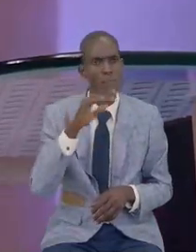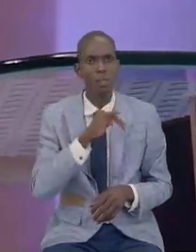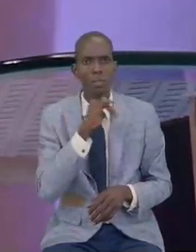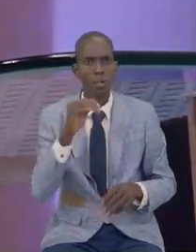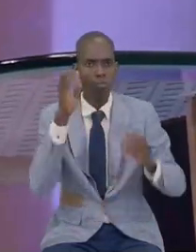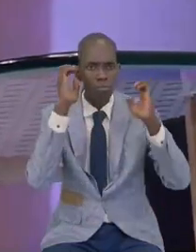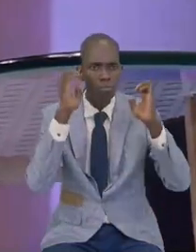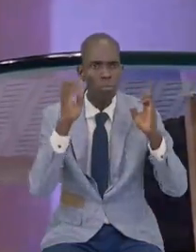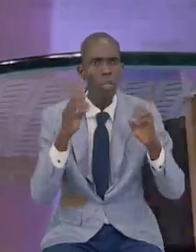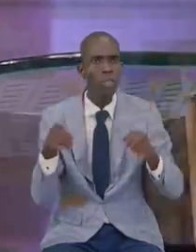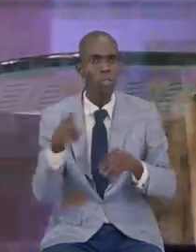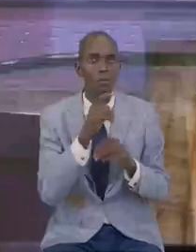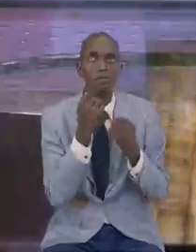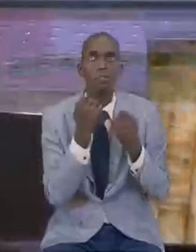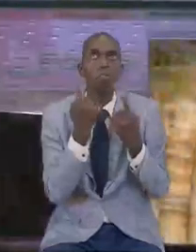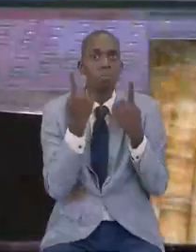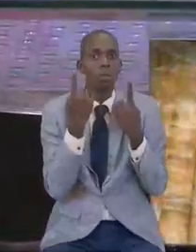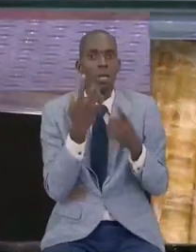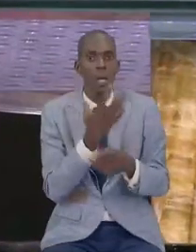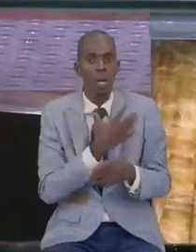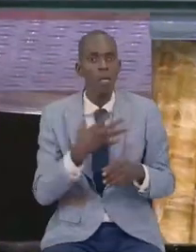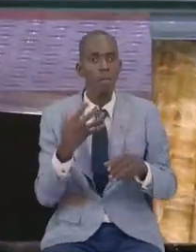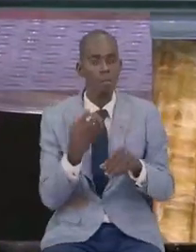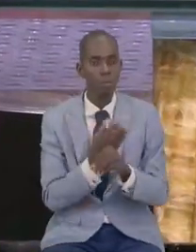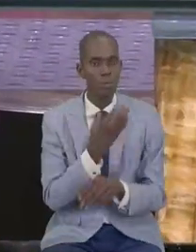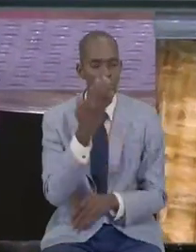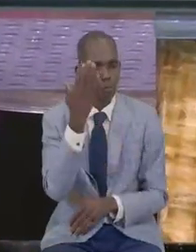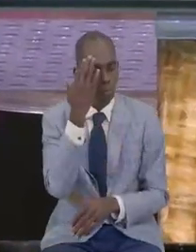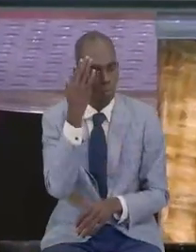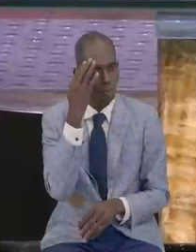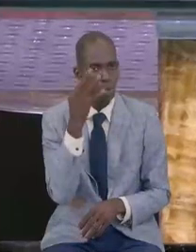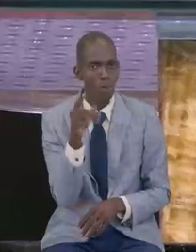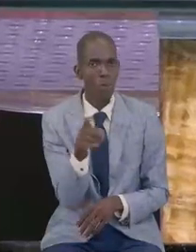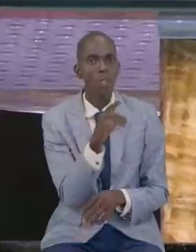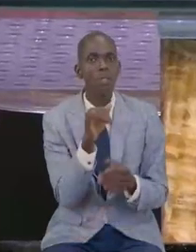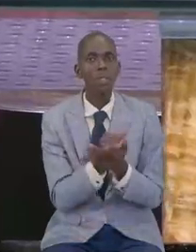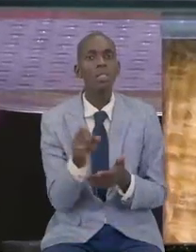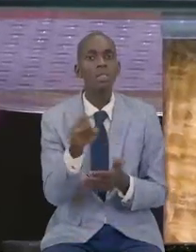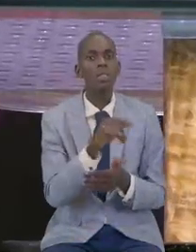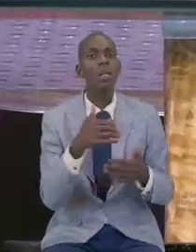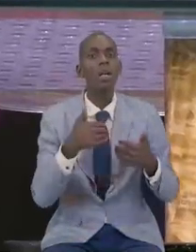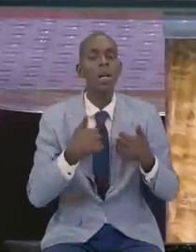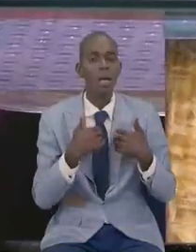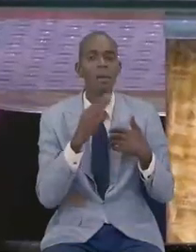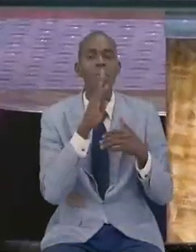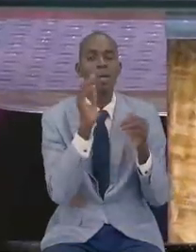Et ils les reconnurent pour avoir été avec